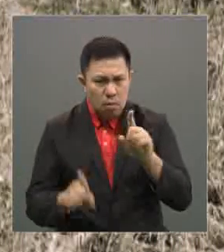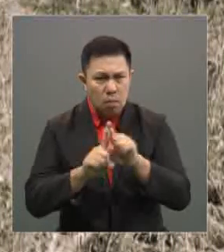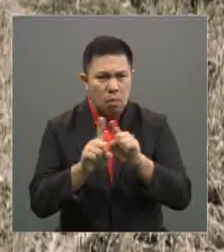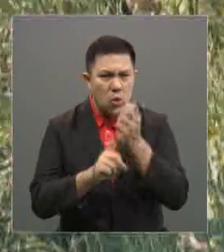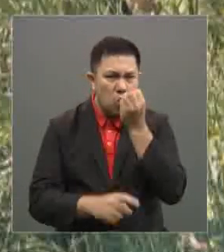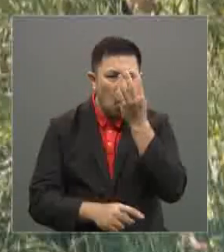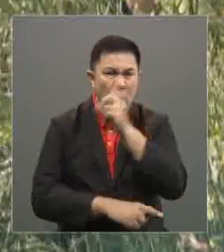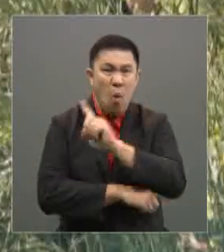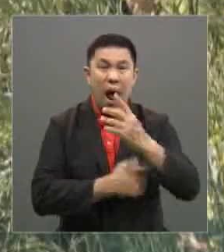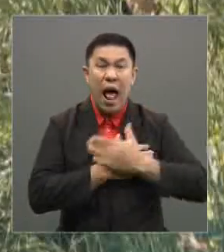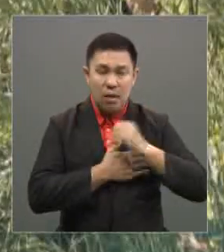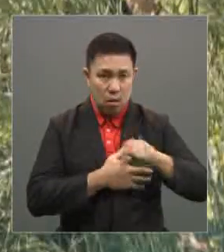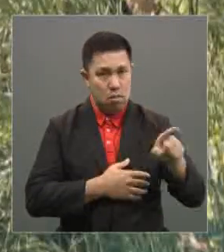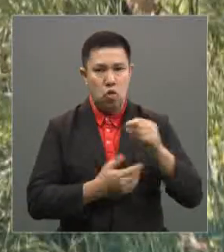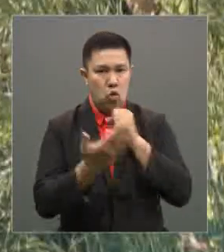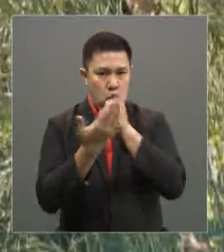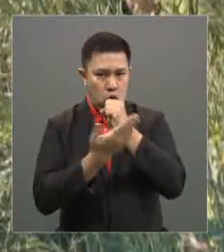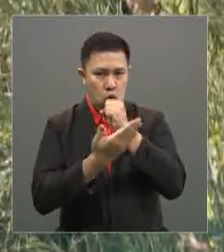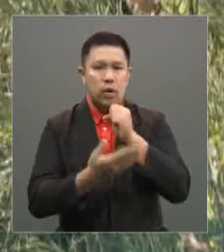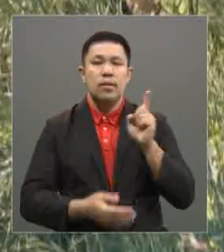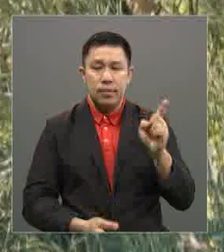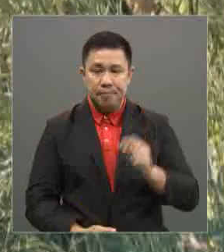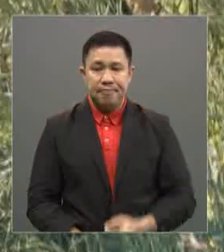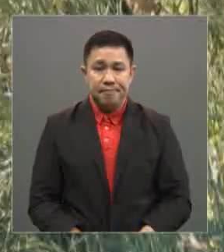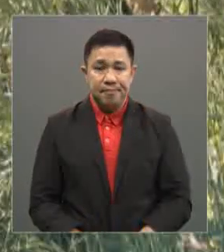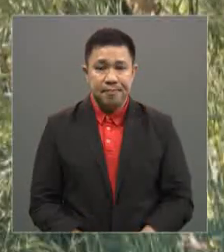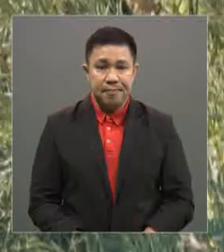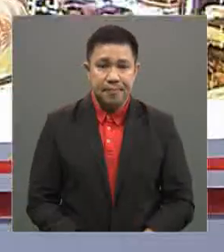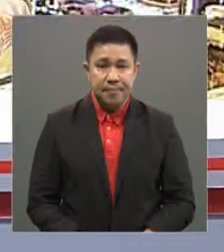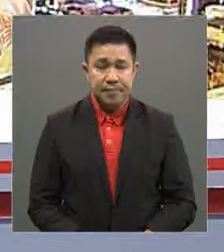วาเลนไทน์เลยนะแต่จริงๆนี่คือยาเสพติดทั้งนั้นเลยนะครับ